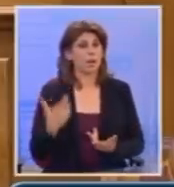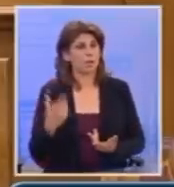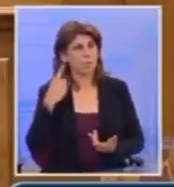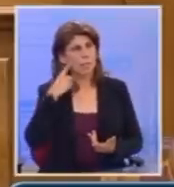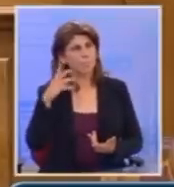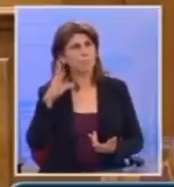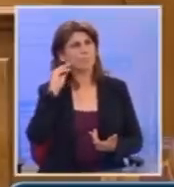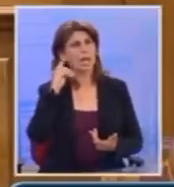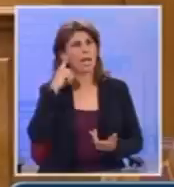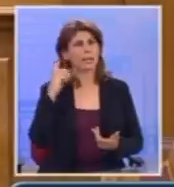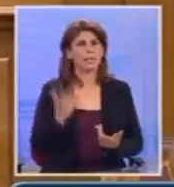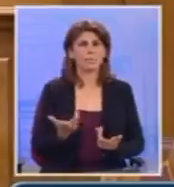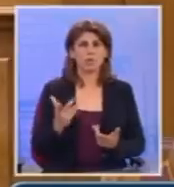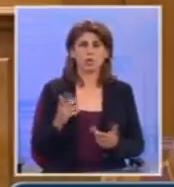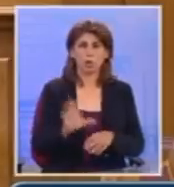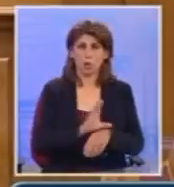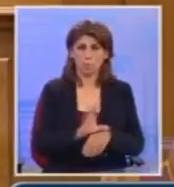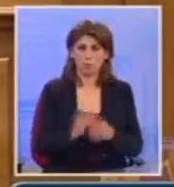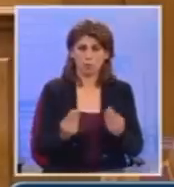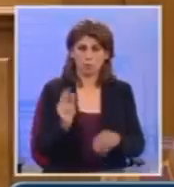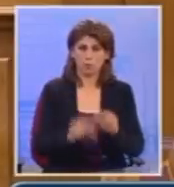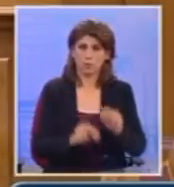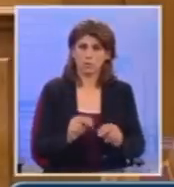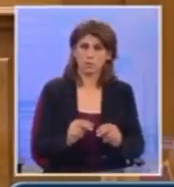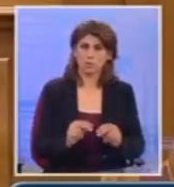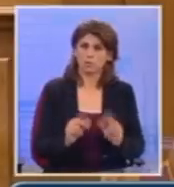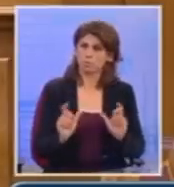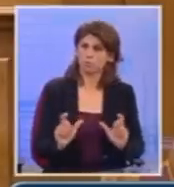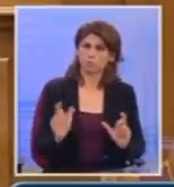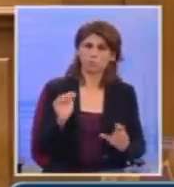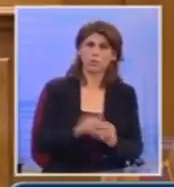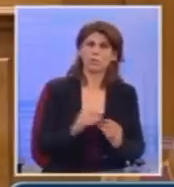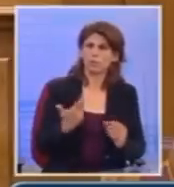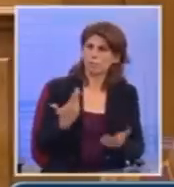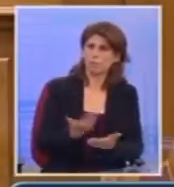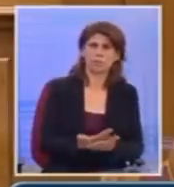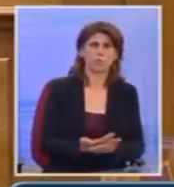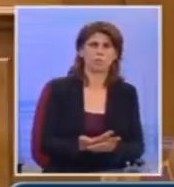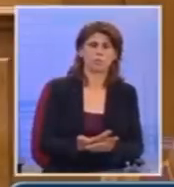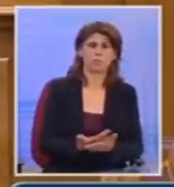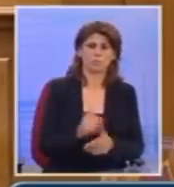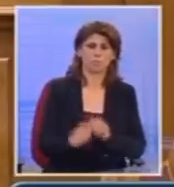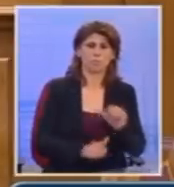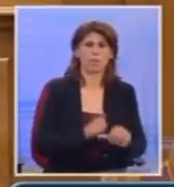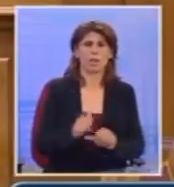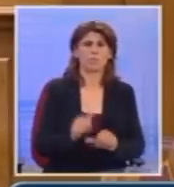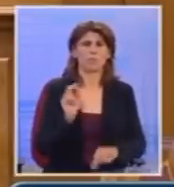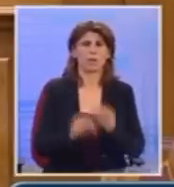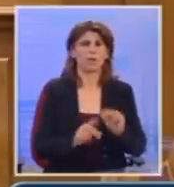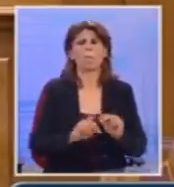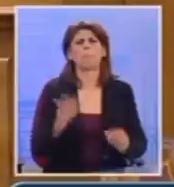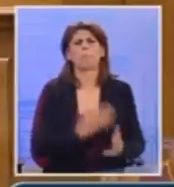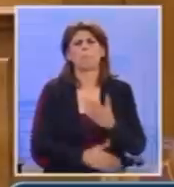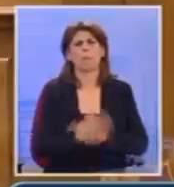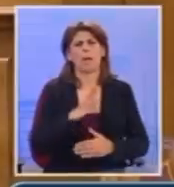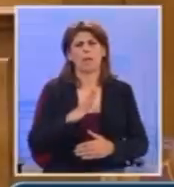αντίληψη ότι η ηλεκτρονική ψηφοφορία διασφαλίζει τη συμμετοχή, γιατί δεν την προτείνουμε να την καταστήσουμε τις εκλογές, να μην κουράζεται